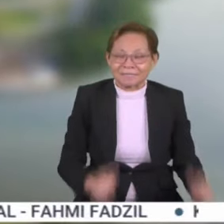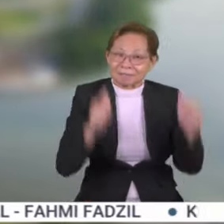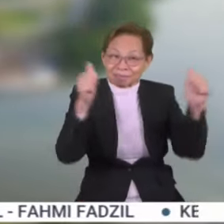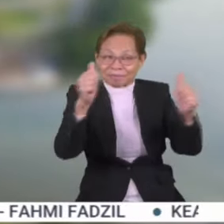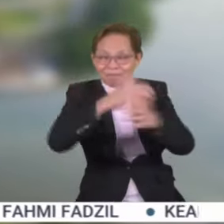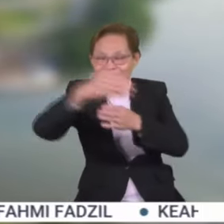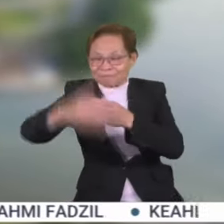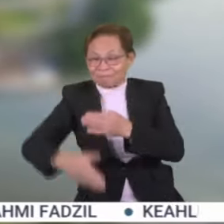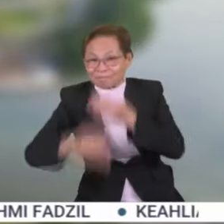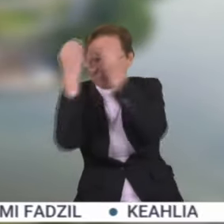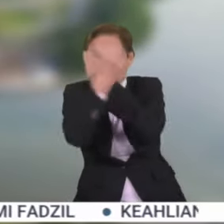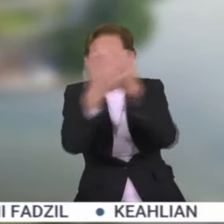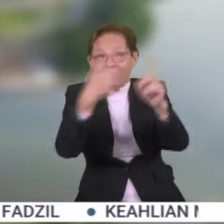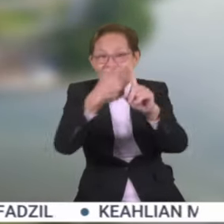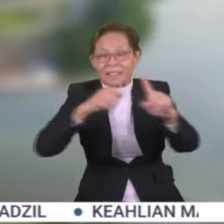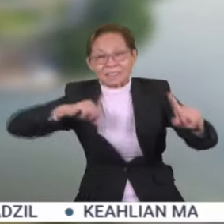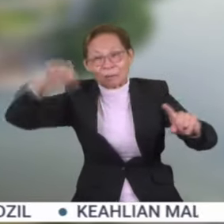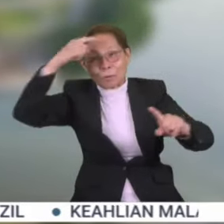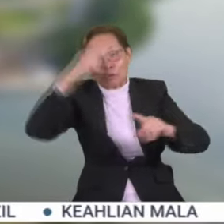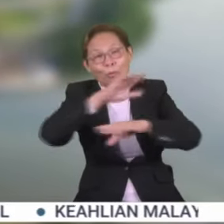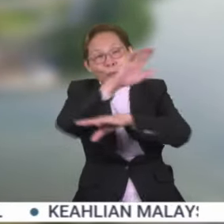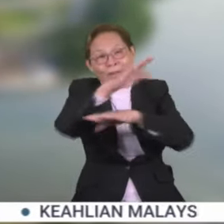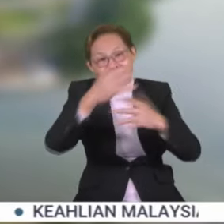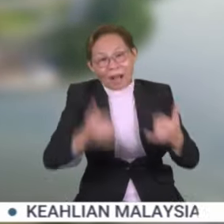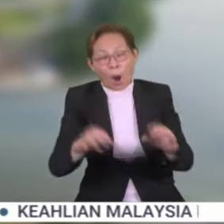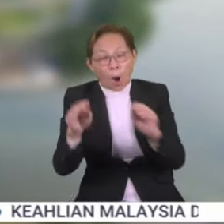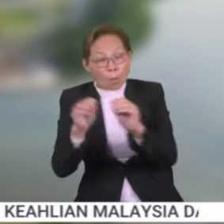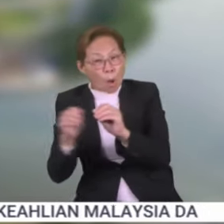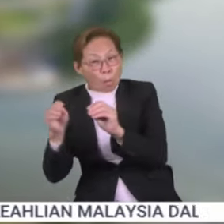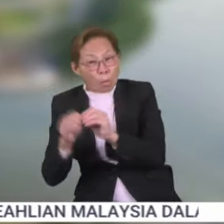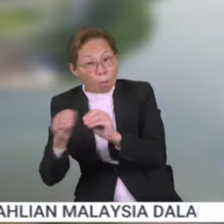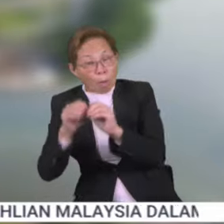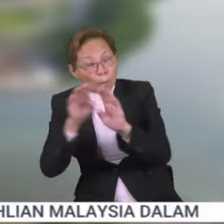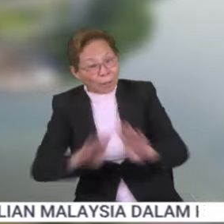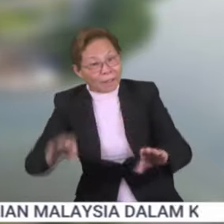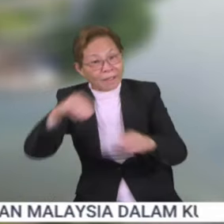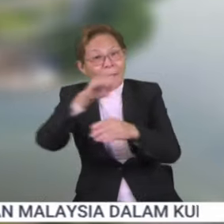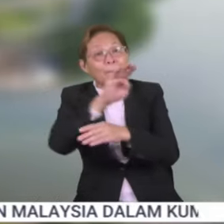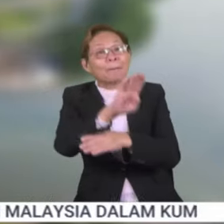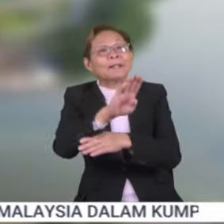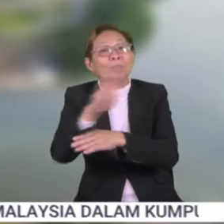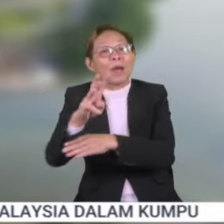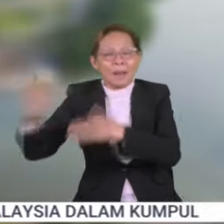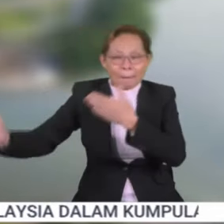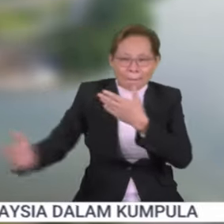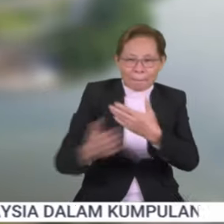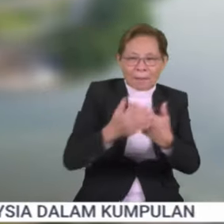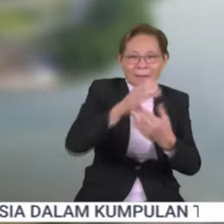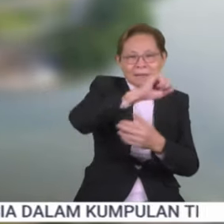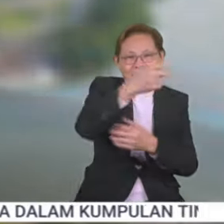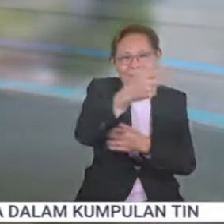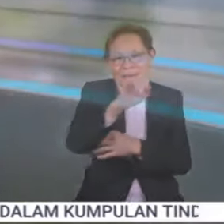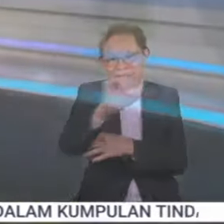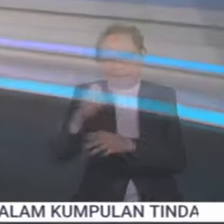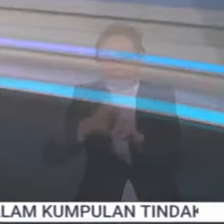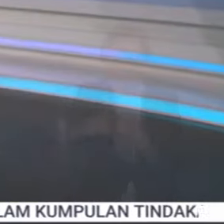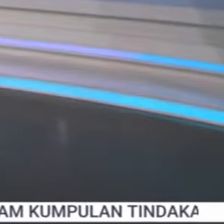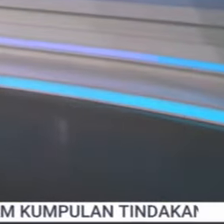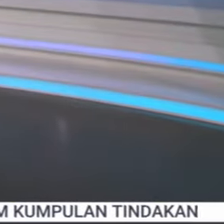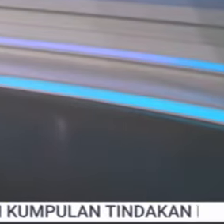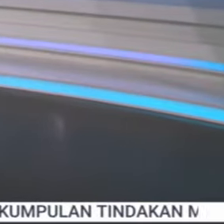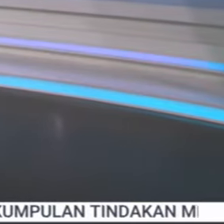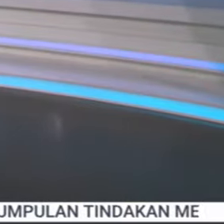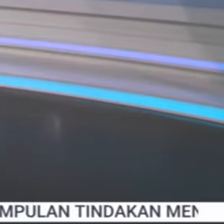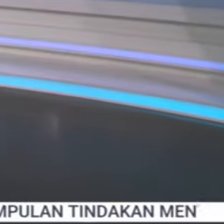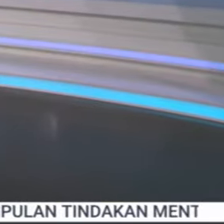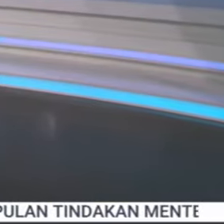baik saudara sekian paparan dari Sabah untuk petang ini untuk lebih banyak perkembangan dalam berita wilayah kita kembali bersama Sahi dari sungai hingga